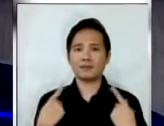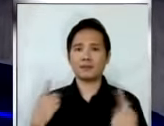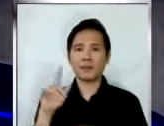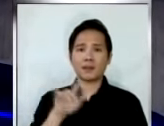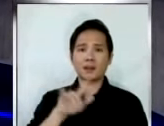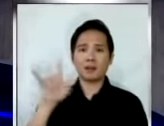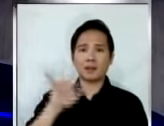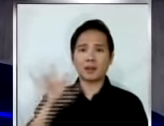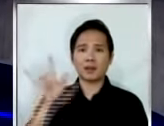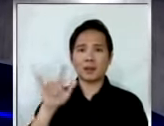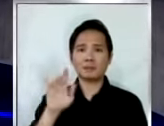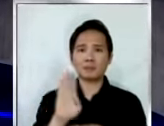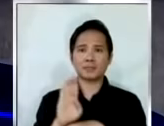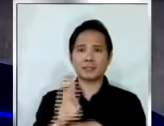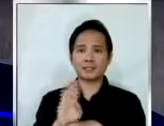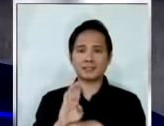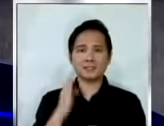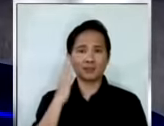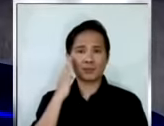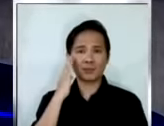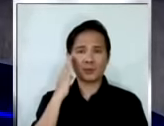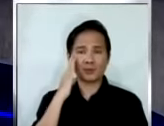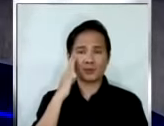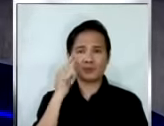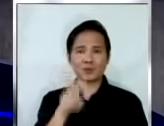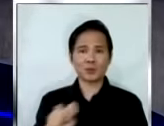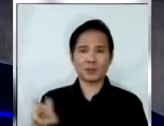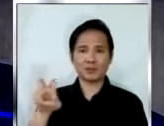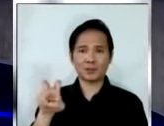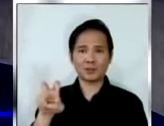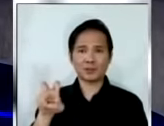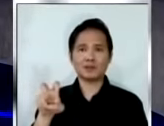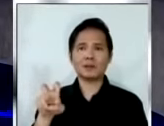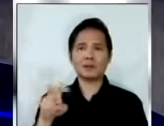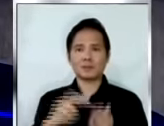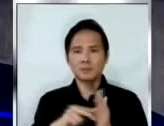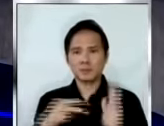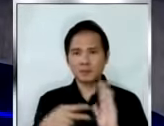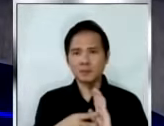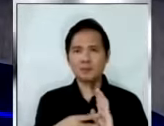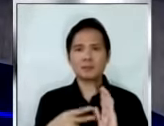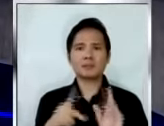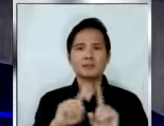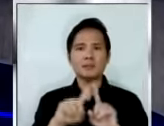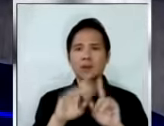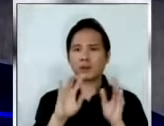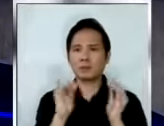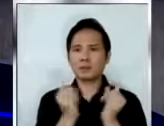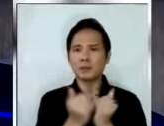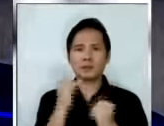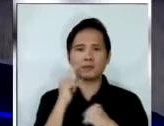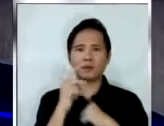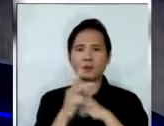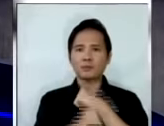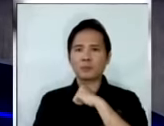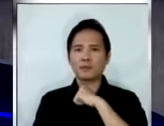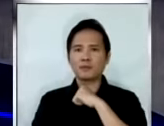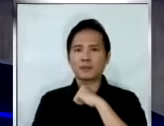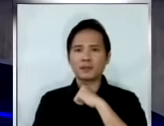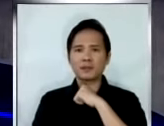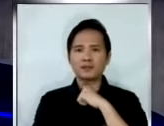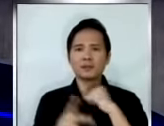air travel industry, nararanasan po ng mga kumpanya ng mga provincial bus ngayon ang hirap din dahil